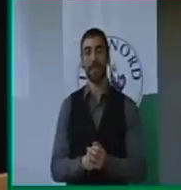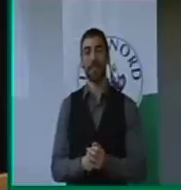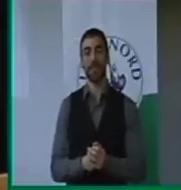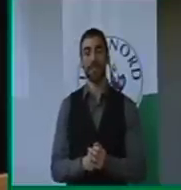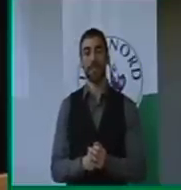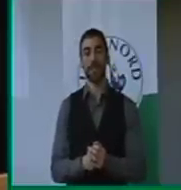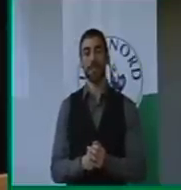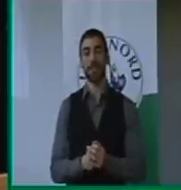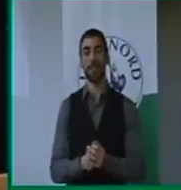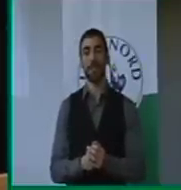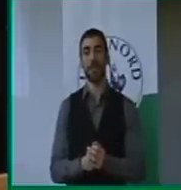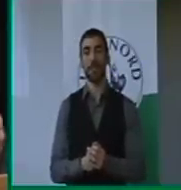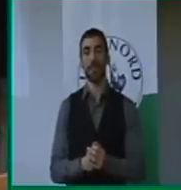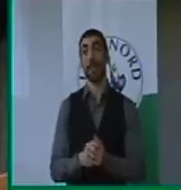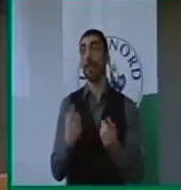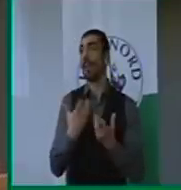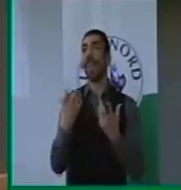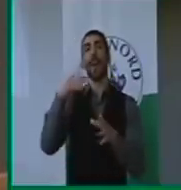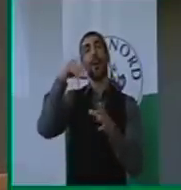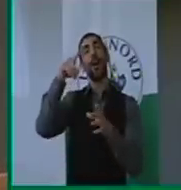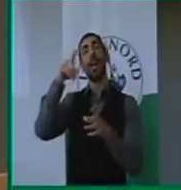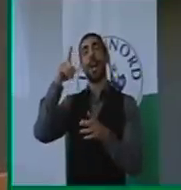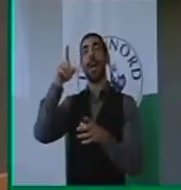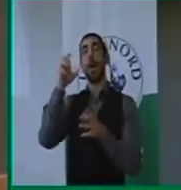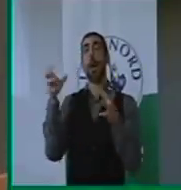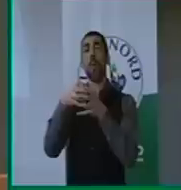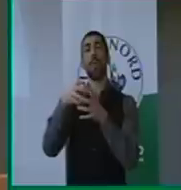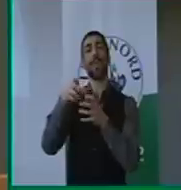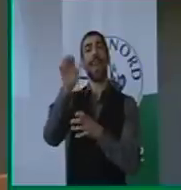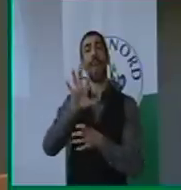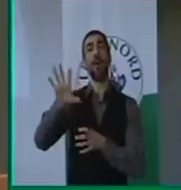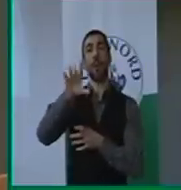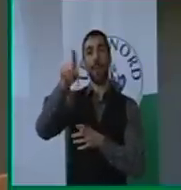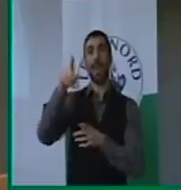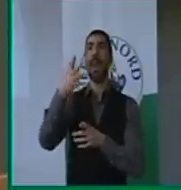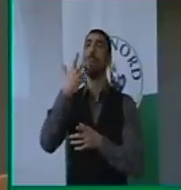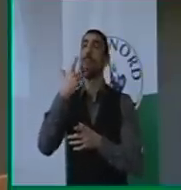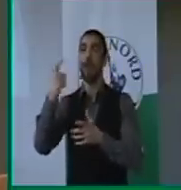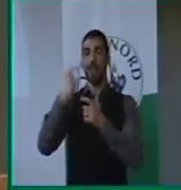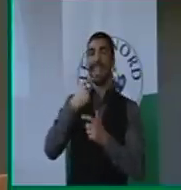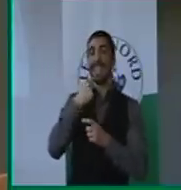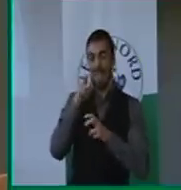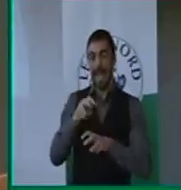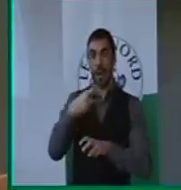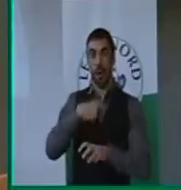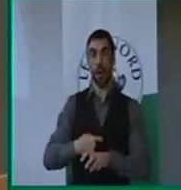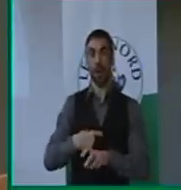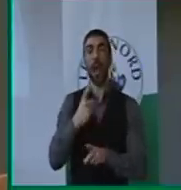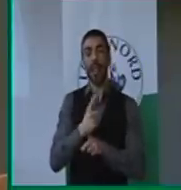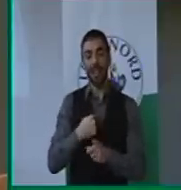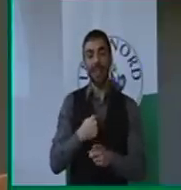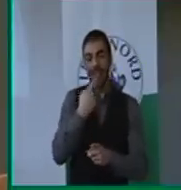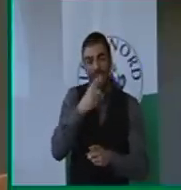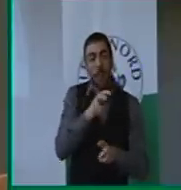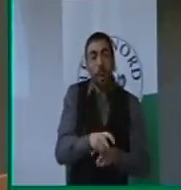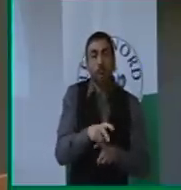è nella politica della Comunità Europea arrivare ad obbligare gli agricoltori ad diversificare il